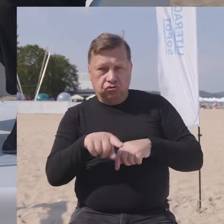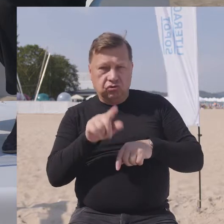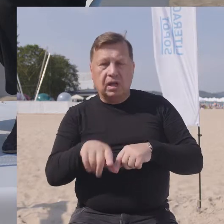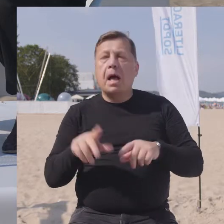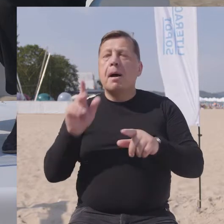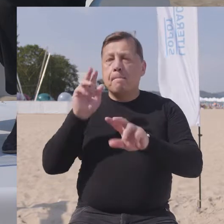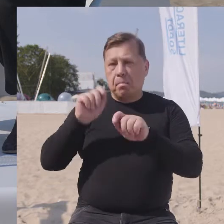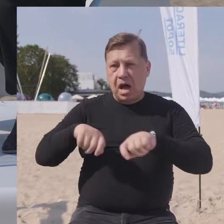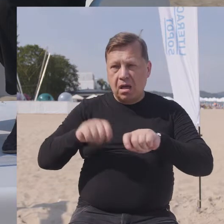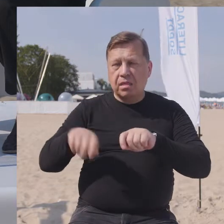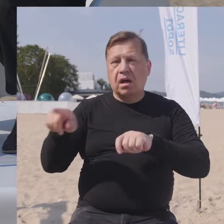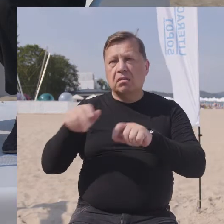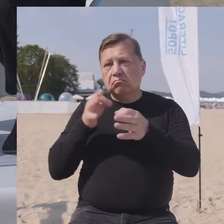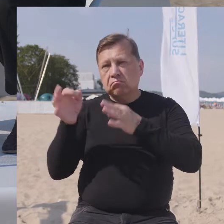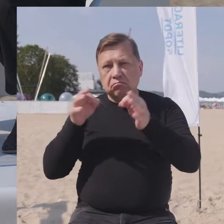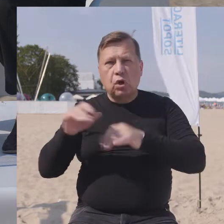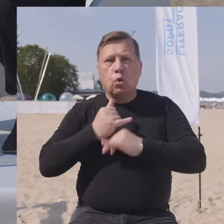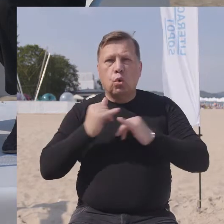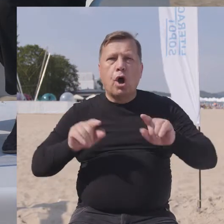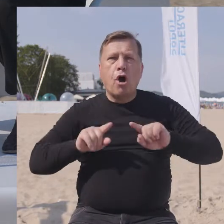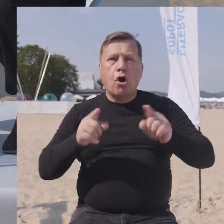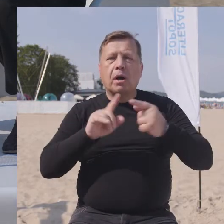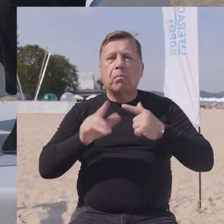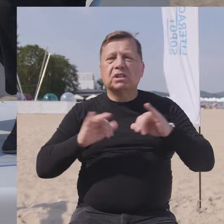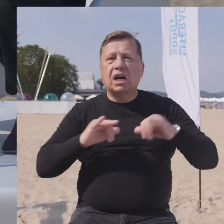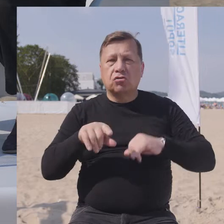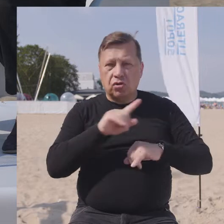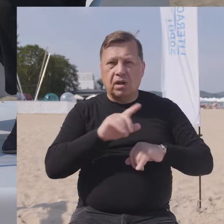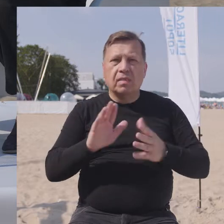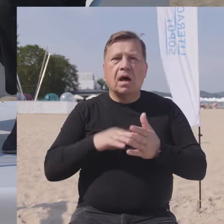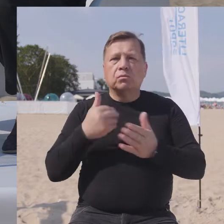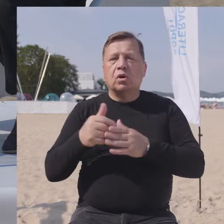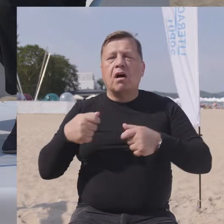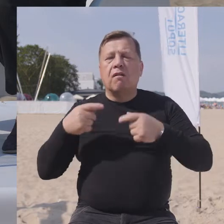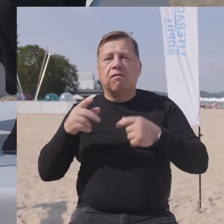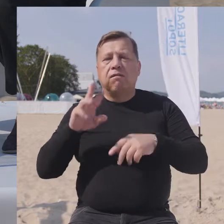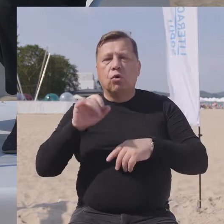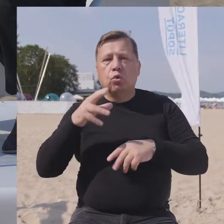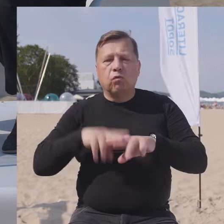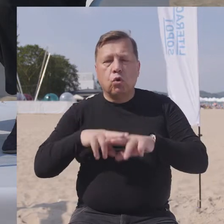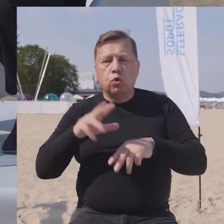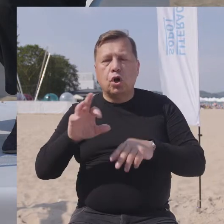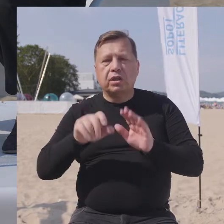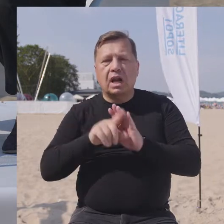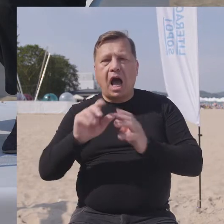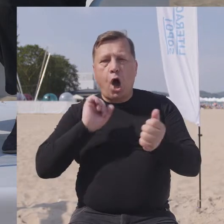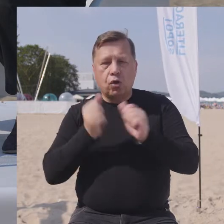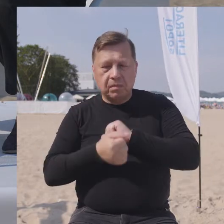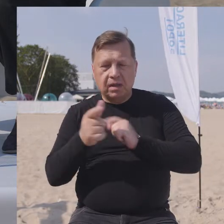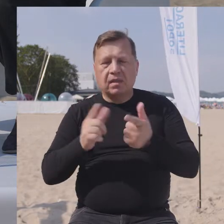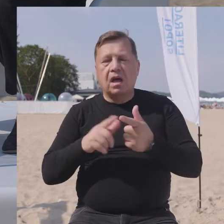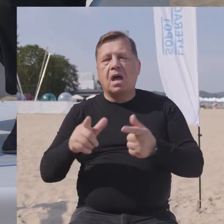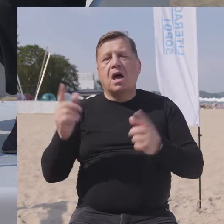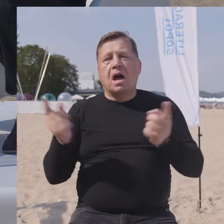i sondaże prowadzone przez organizacje pozarządowe, takie jak Fundusz dla Odmiany czy Kampania Przeciw